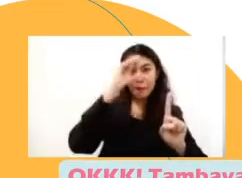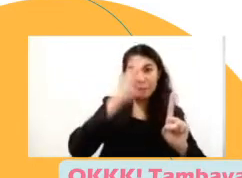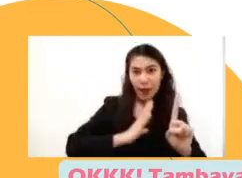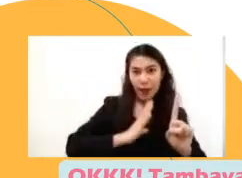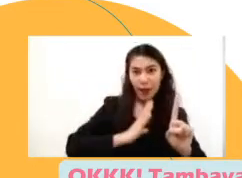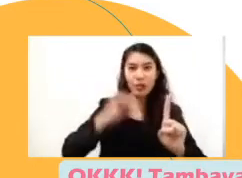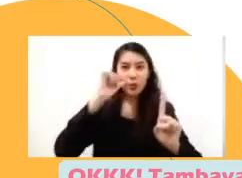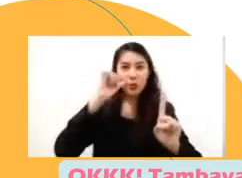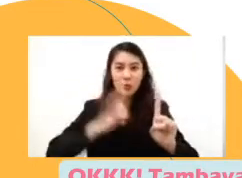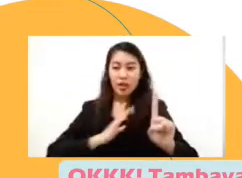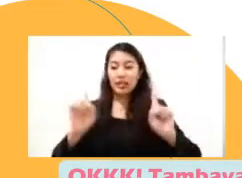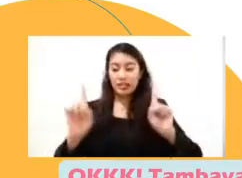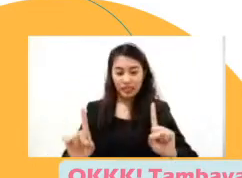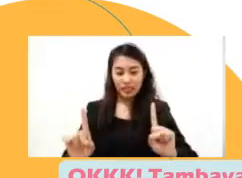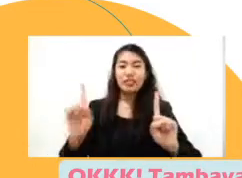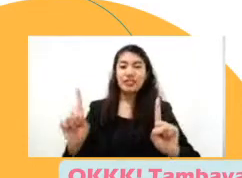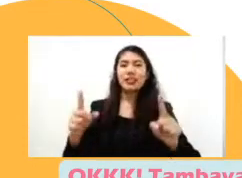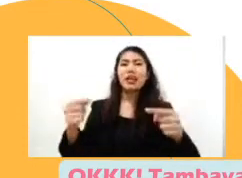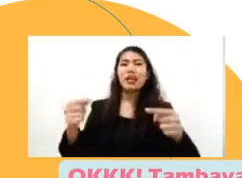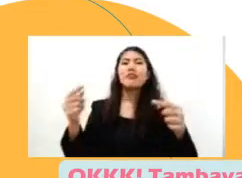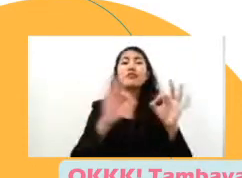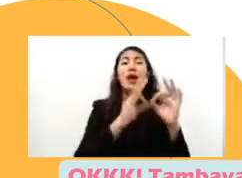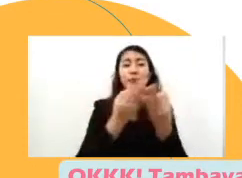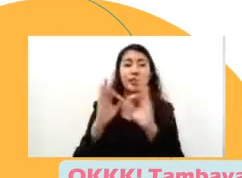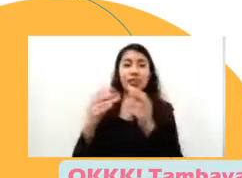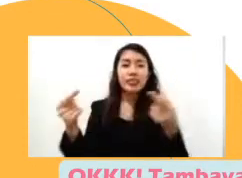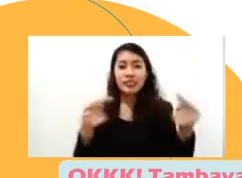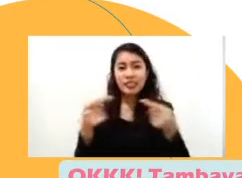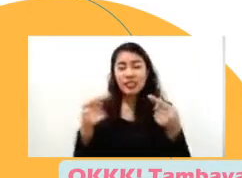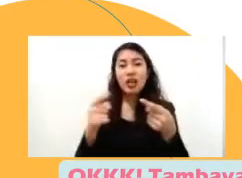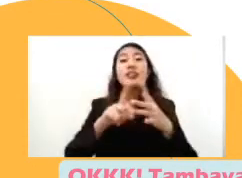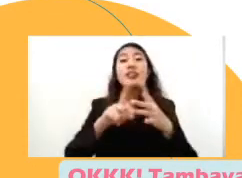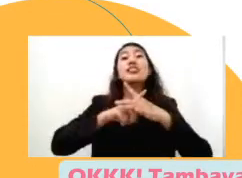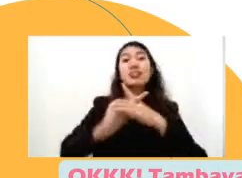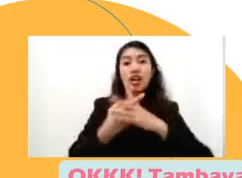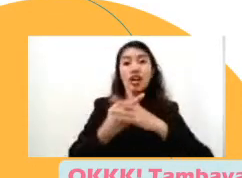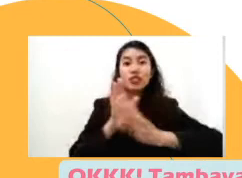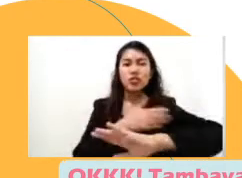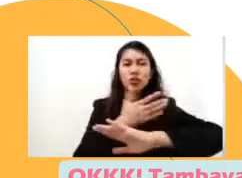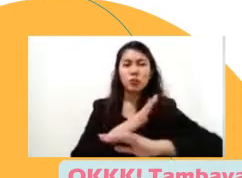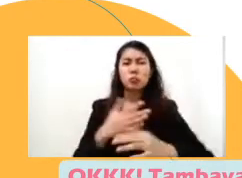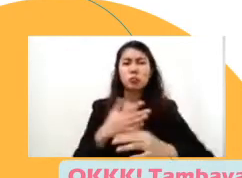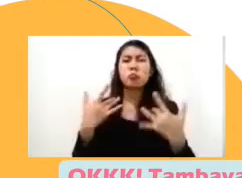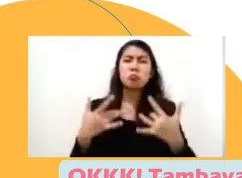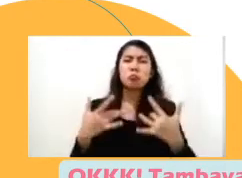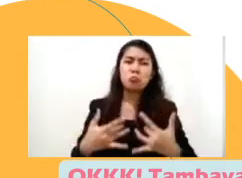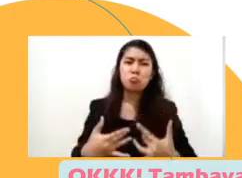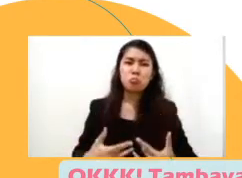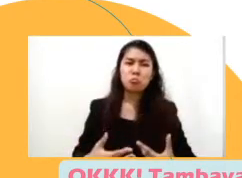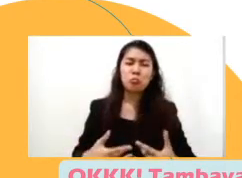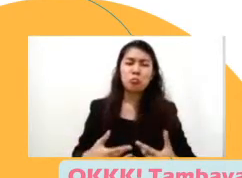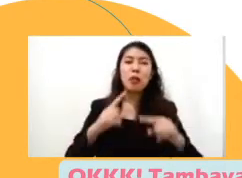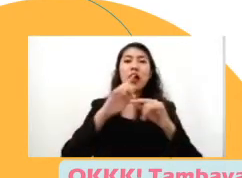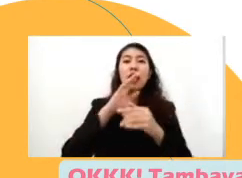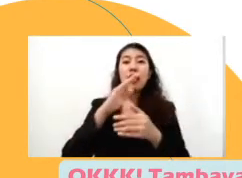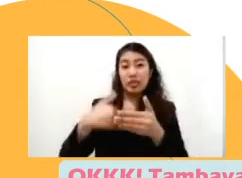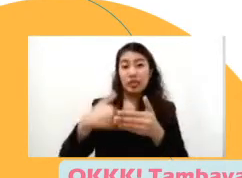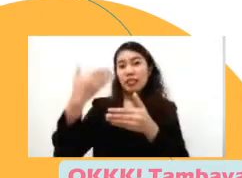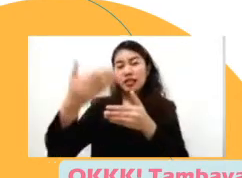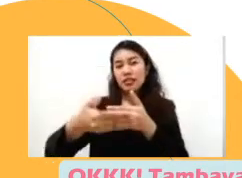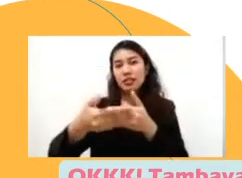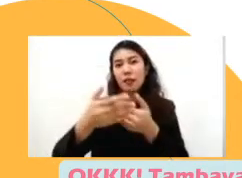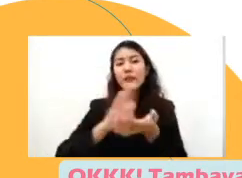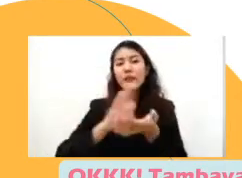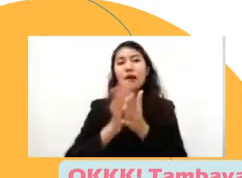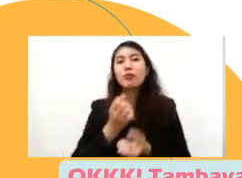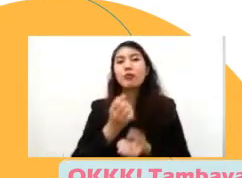malungkot, down na down siya, ganyan. Tapos pagdating sa gitna, ay ang bugso ng damdamin, ang pagko-confess ng pagmamahal, ng